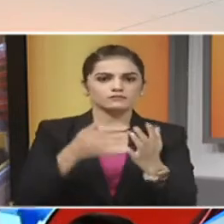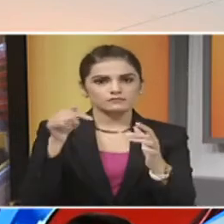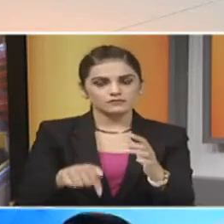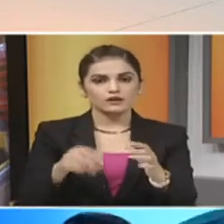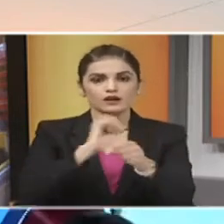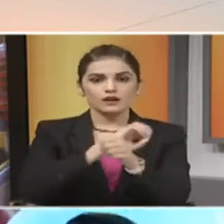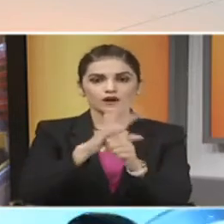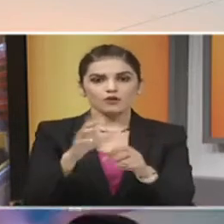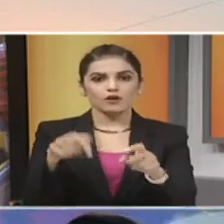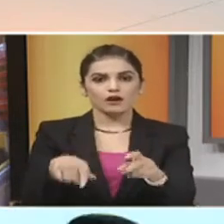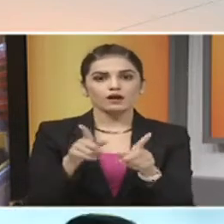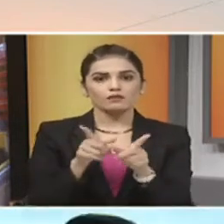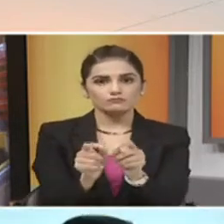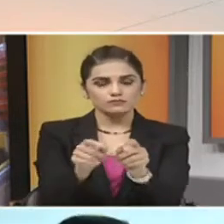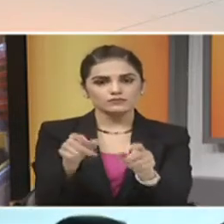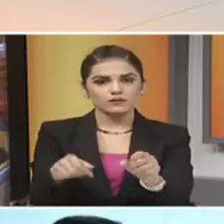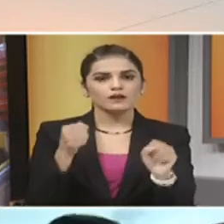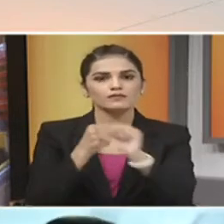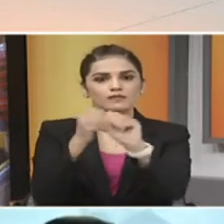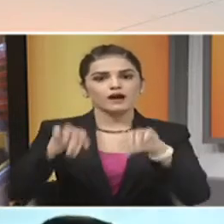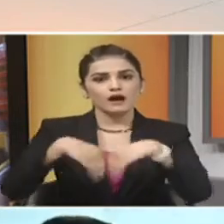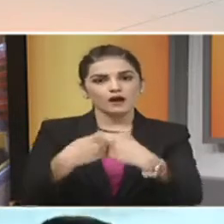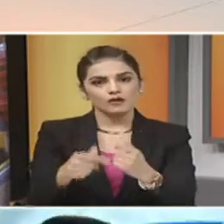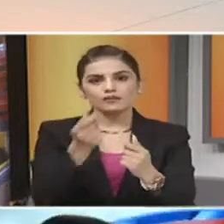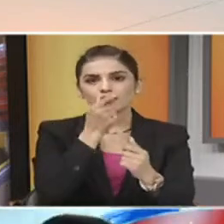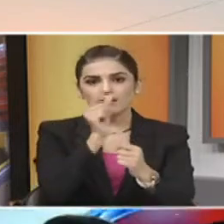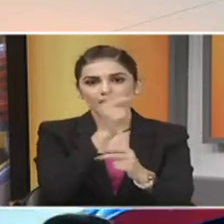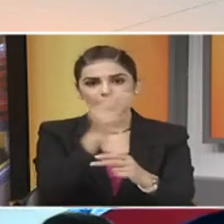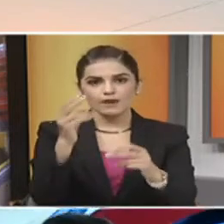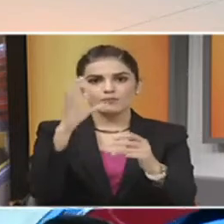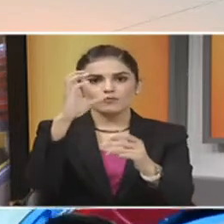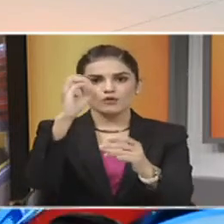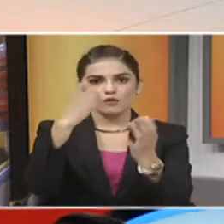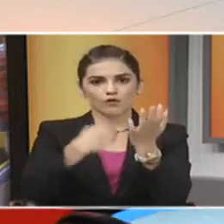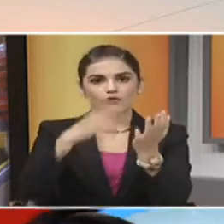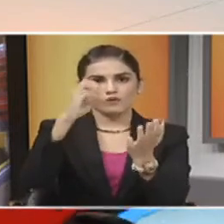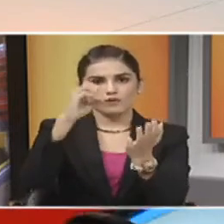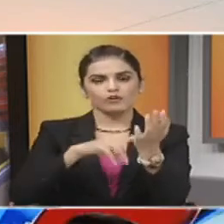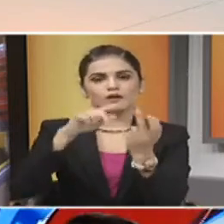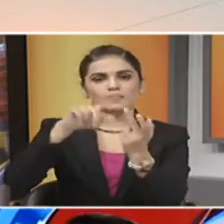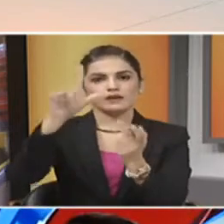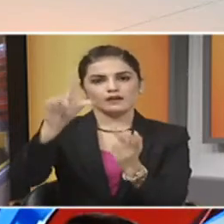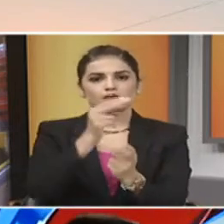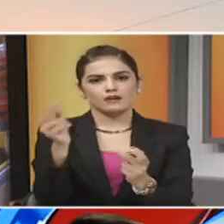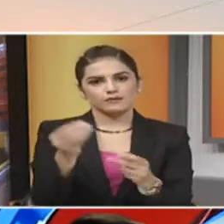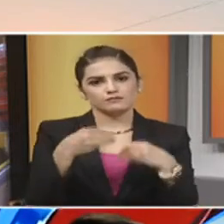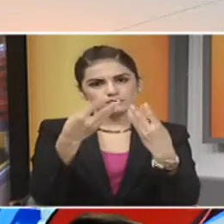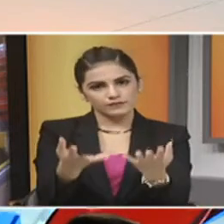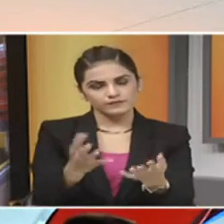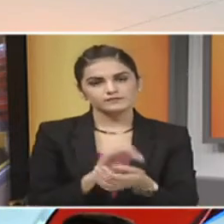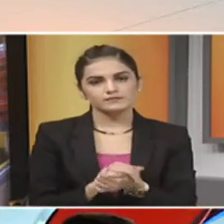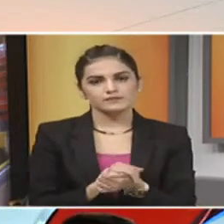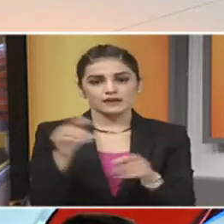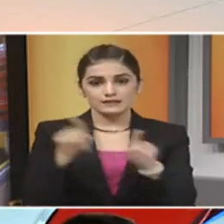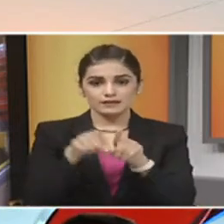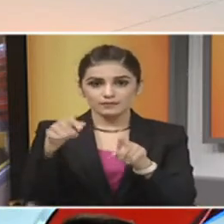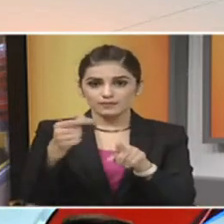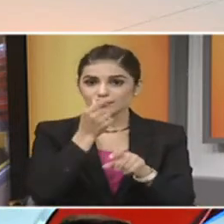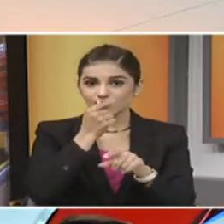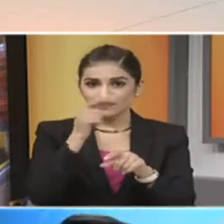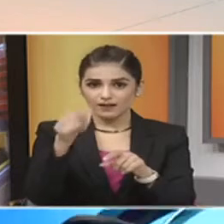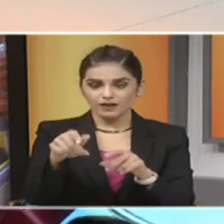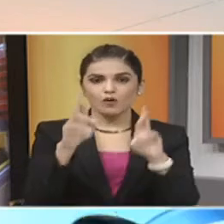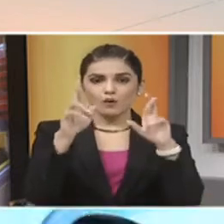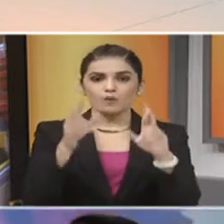सब्सक्राइब को मात देने वाली इस आयुर्वेदिक दवा खाना शुरू कर दिया है कि इसको लेकर